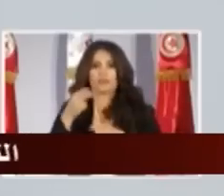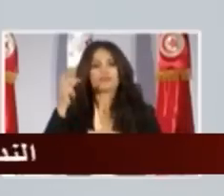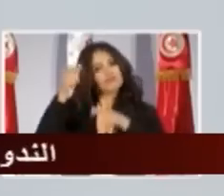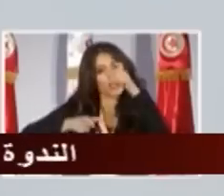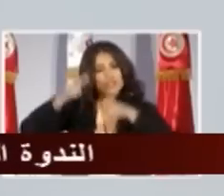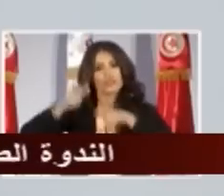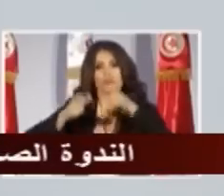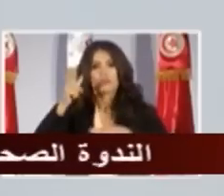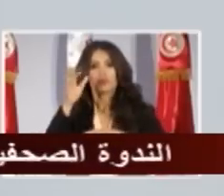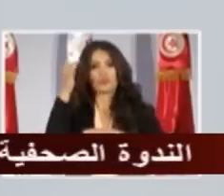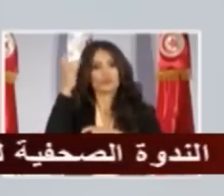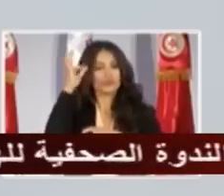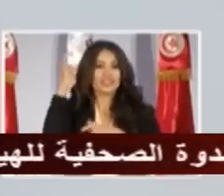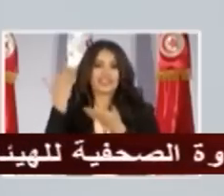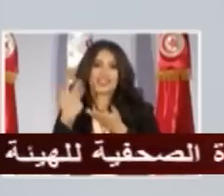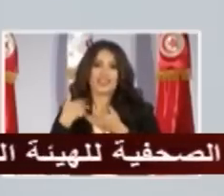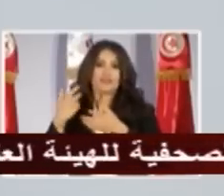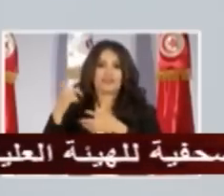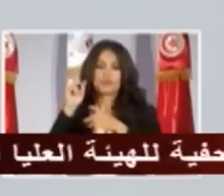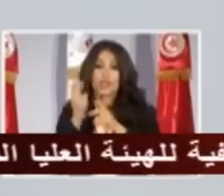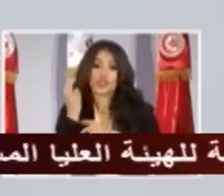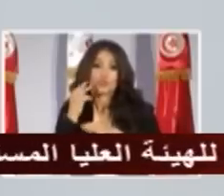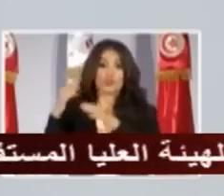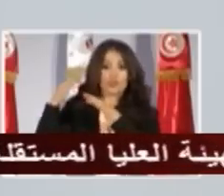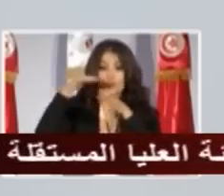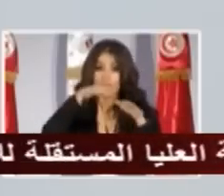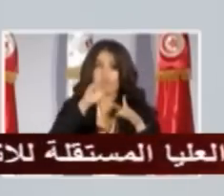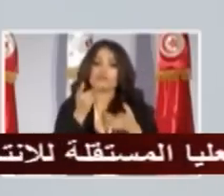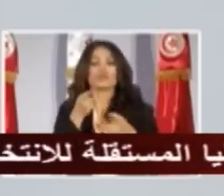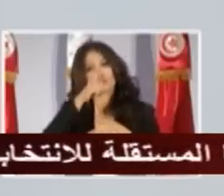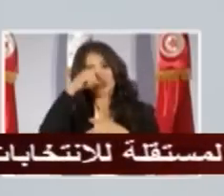الاختراع ان شاء الله يكون